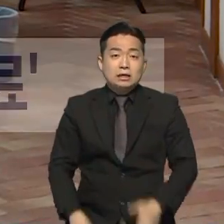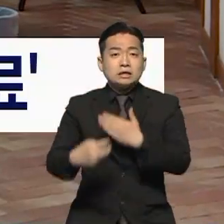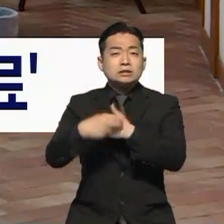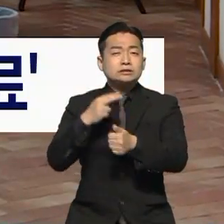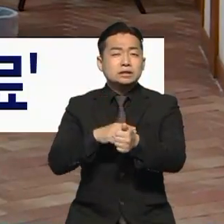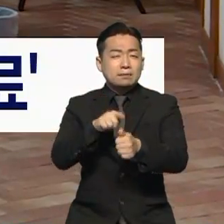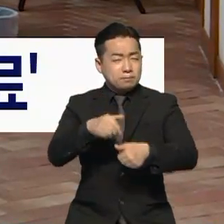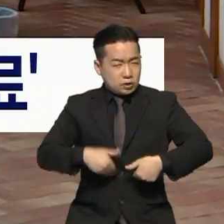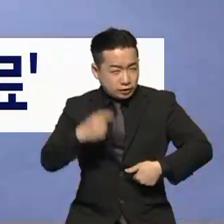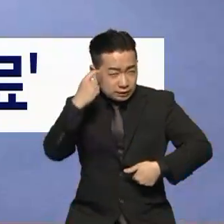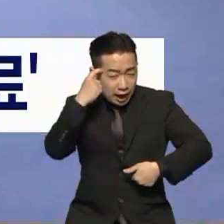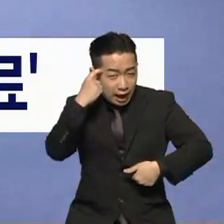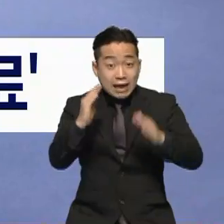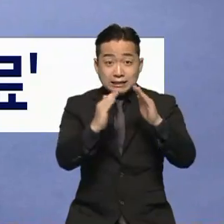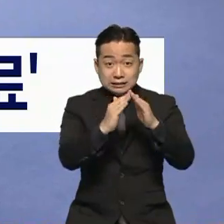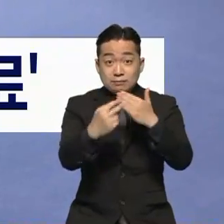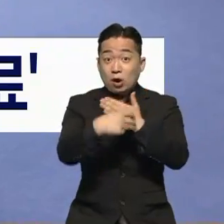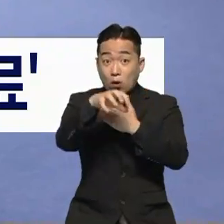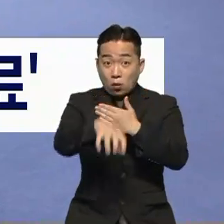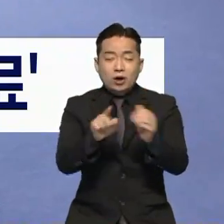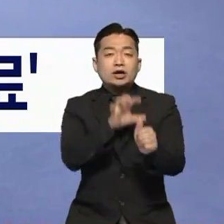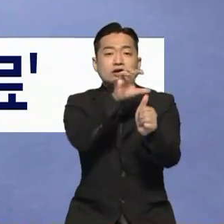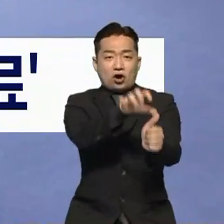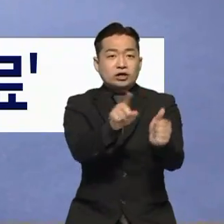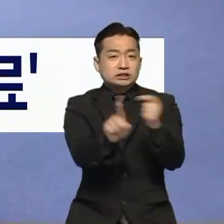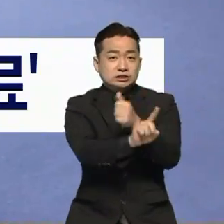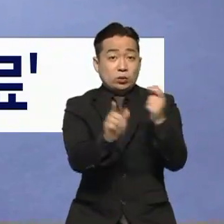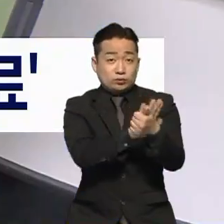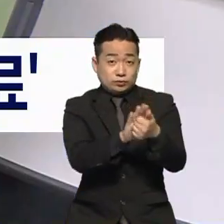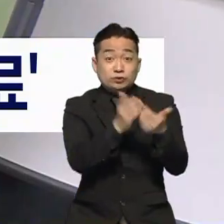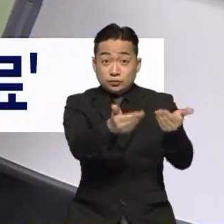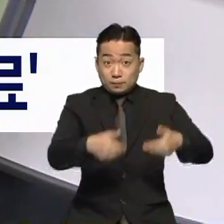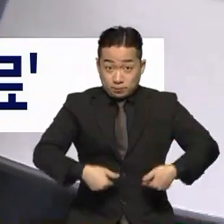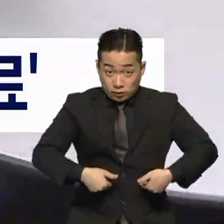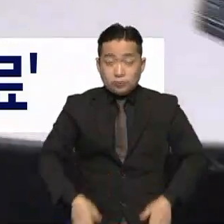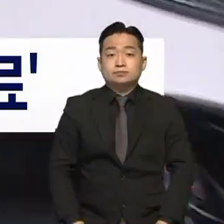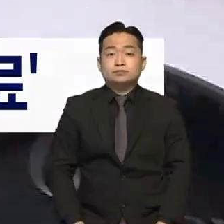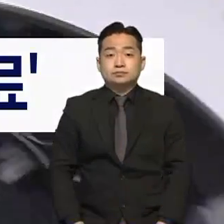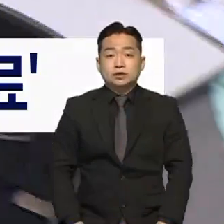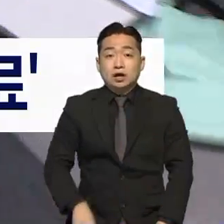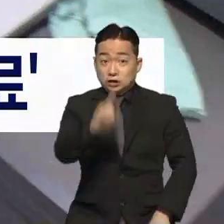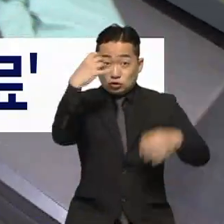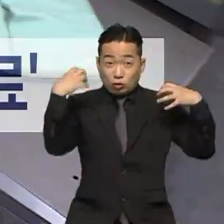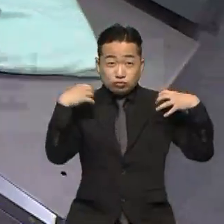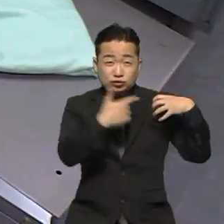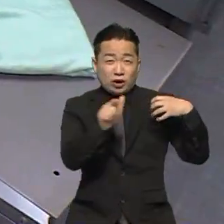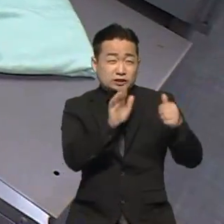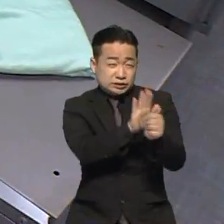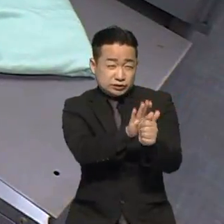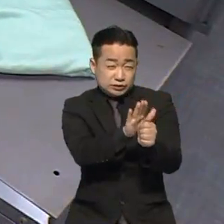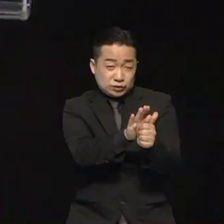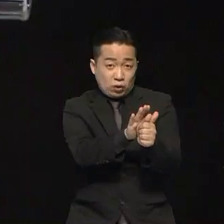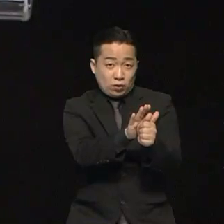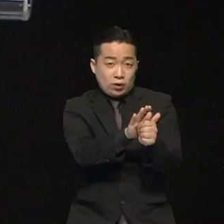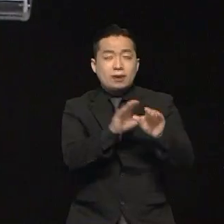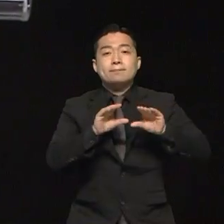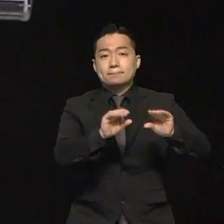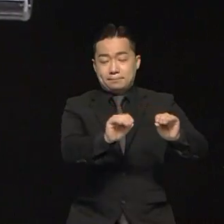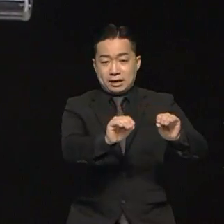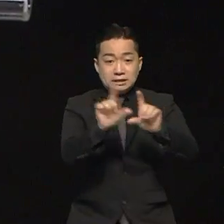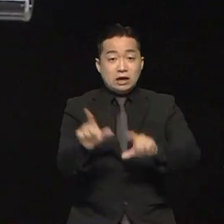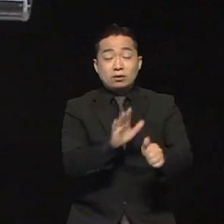필요하다고 판단하면 집이나 병원에서 격리 치료를 해야 합니다. 국가의 각종 지원도 중단됩니다.